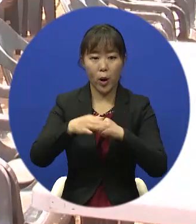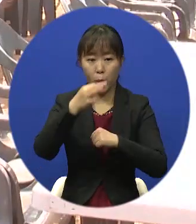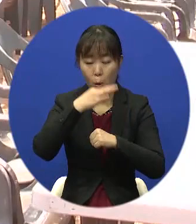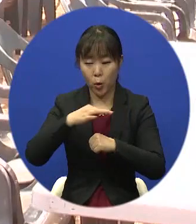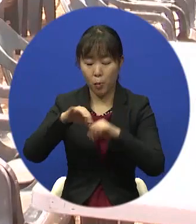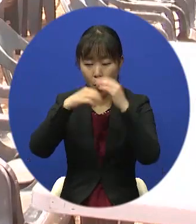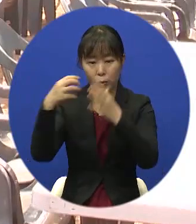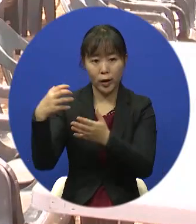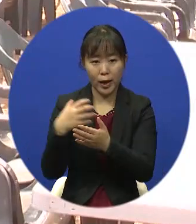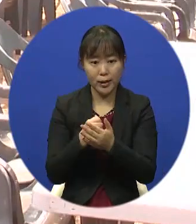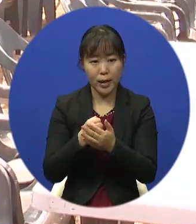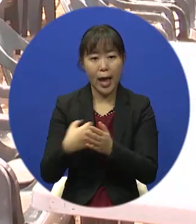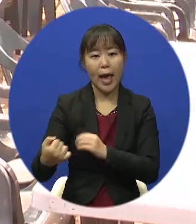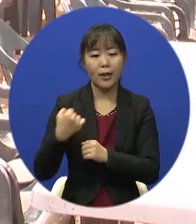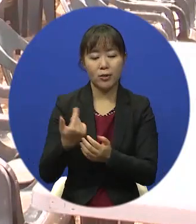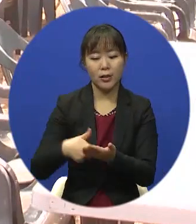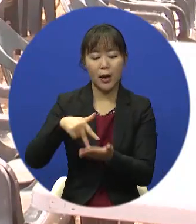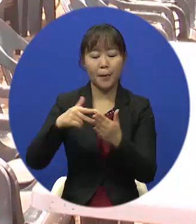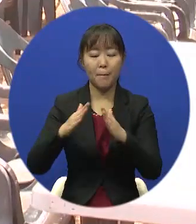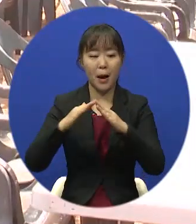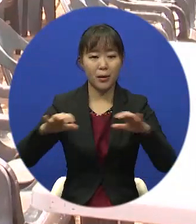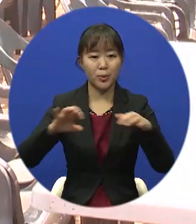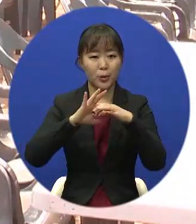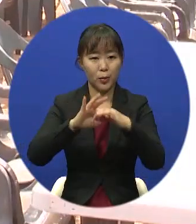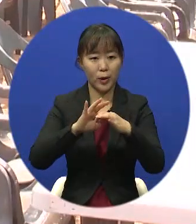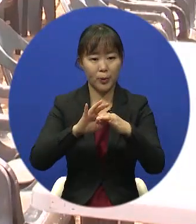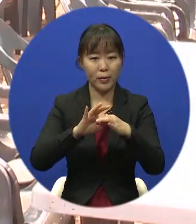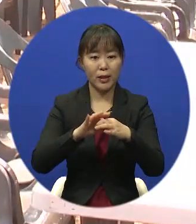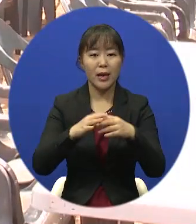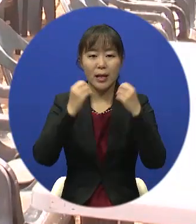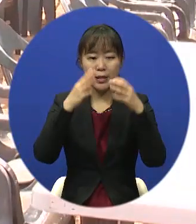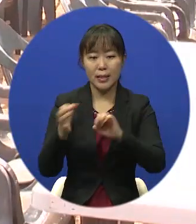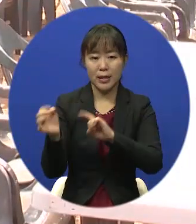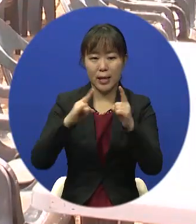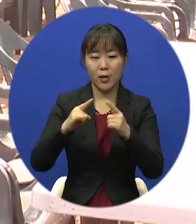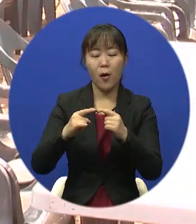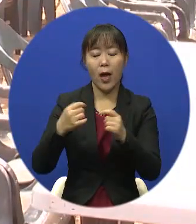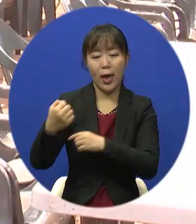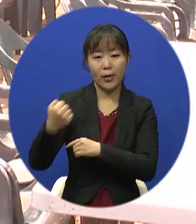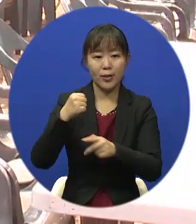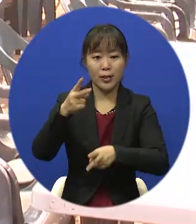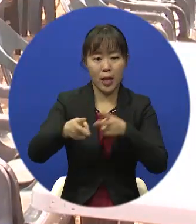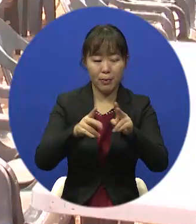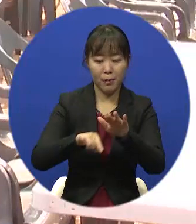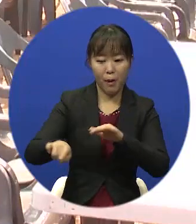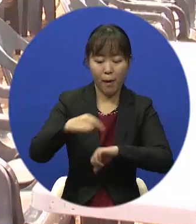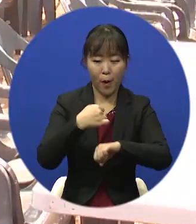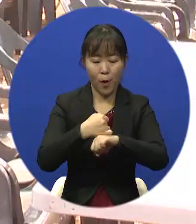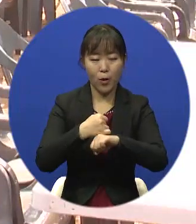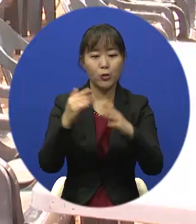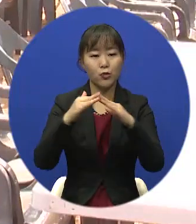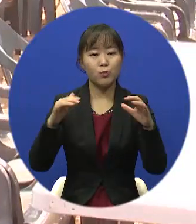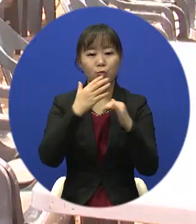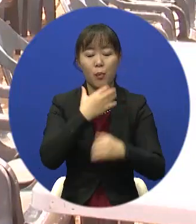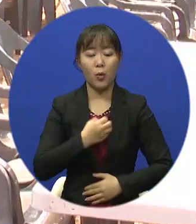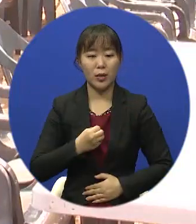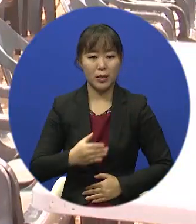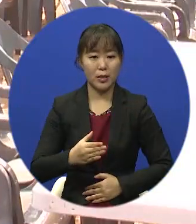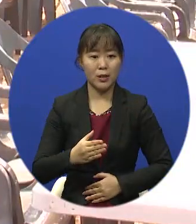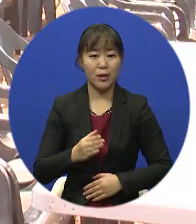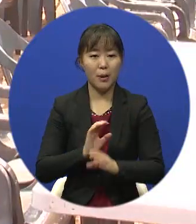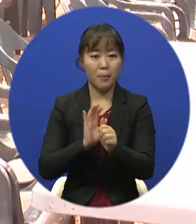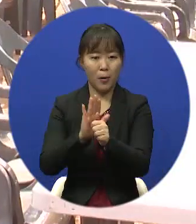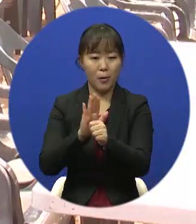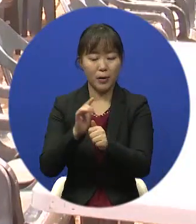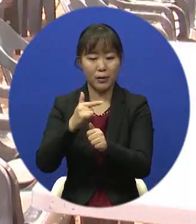챙긴 에너지 자립마을을 통해 순천시가 신재생 에너지 산업을 선도하고 주민 복지에 한 걸음 더 나아가기를